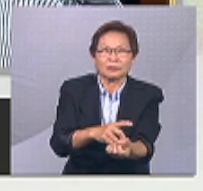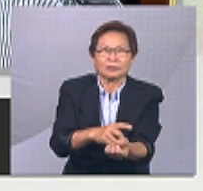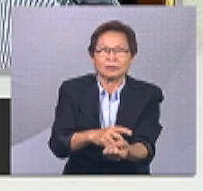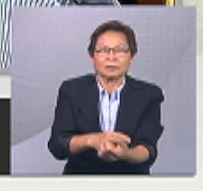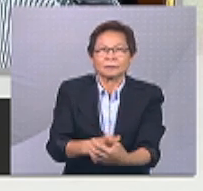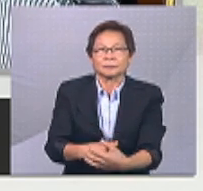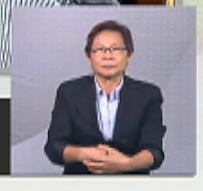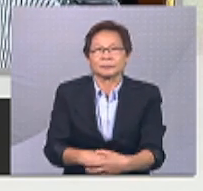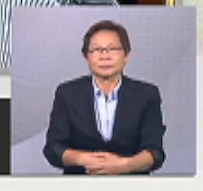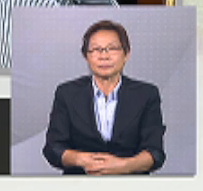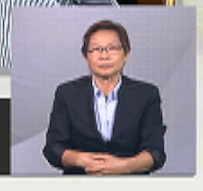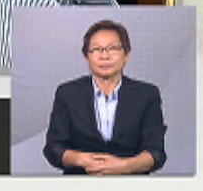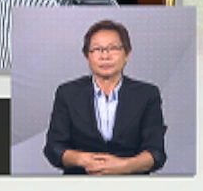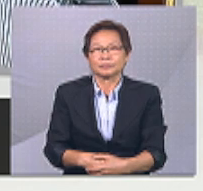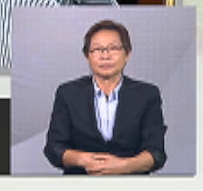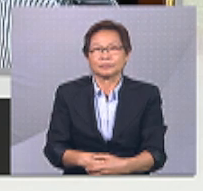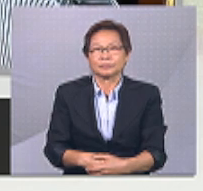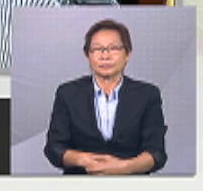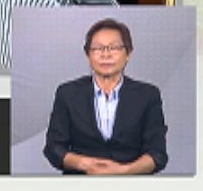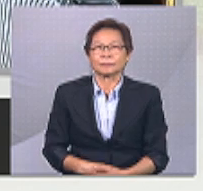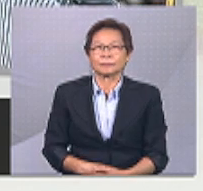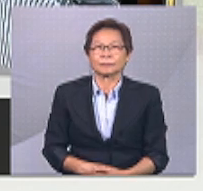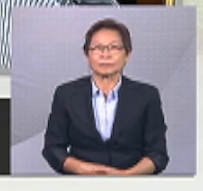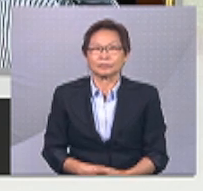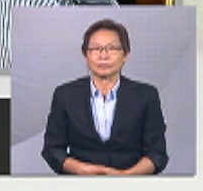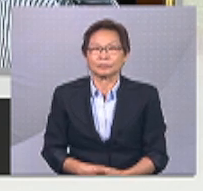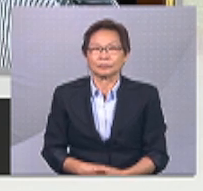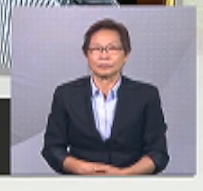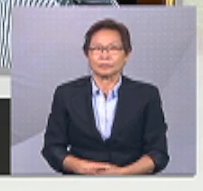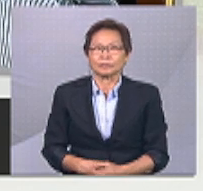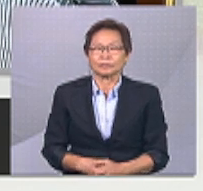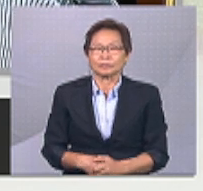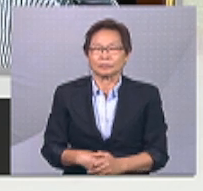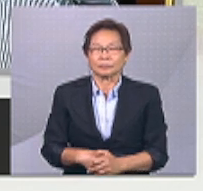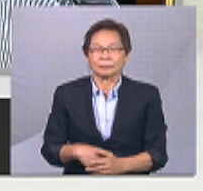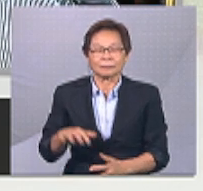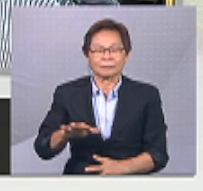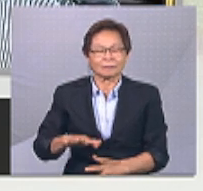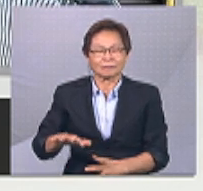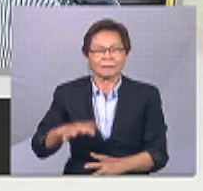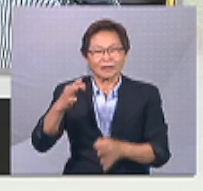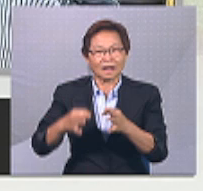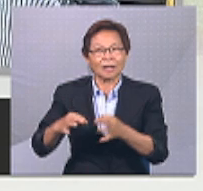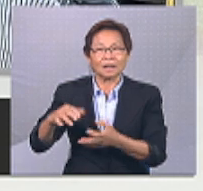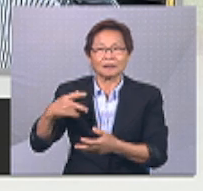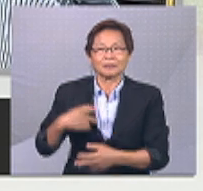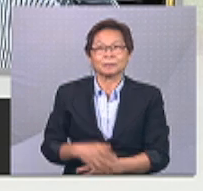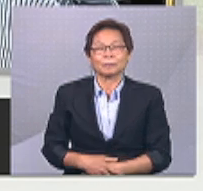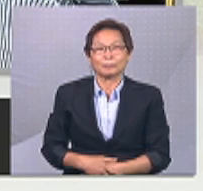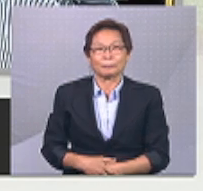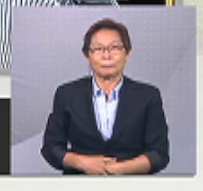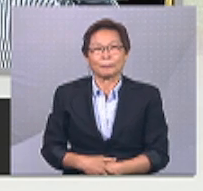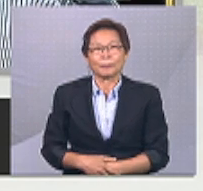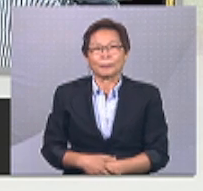kalau kita lihat semalam statistik Negeri Sembilan ada shot up of cases, 42 cases yesterday. Dan kita mendapat maklumat bahawa ini adalah